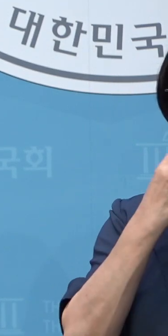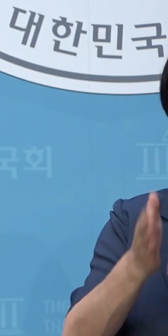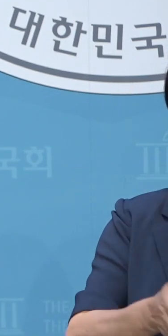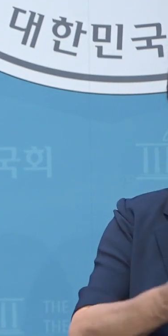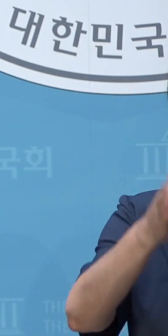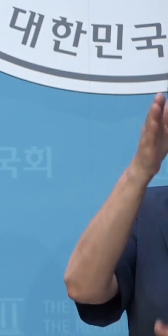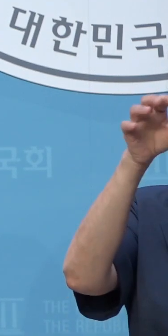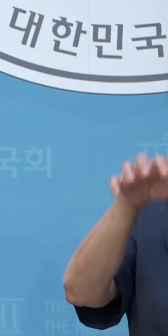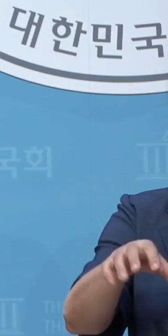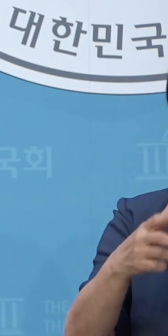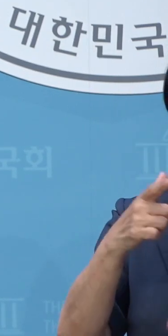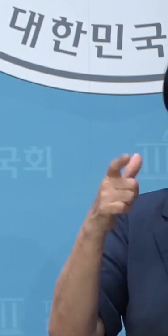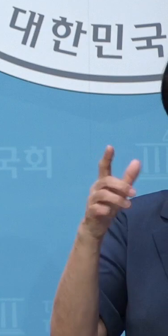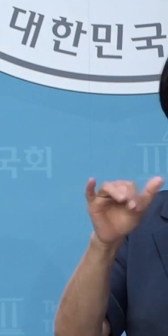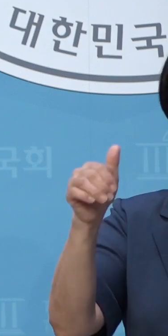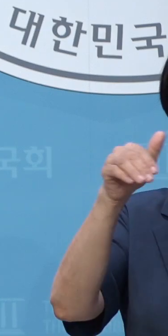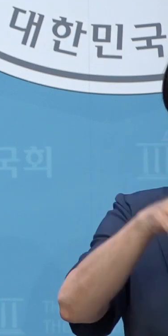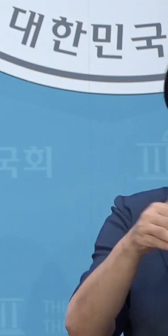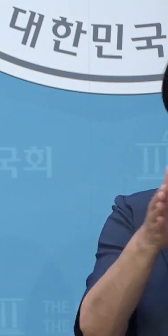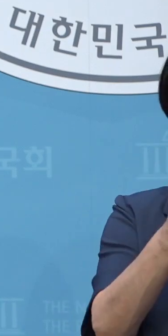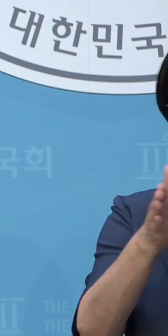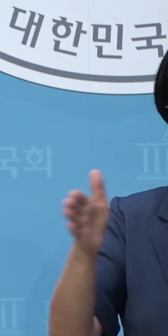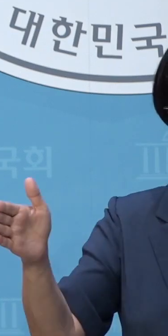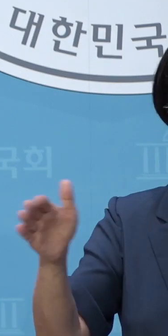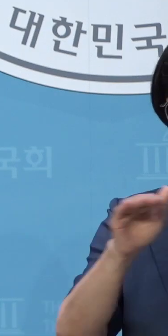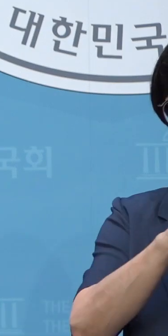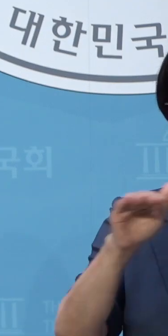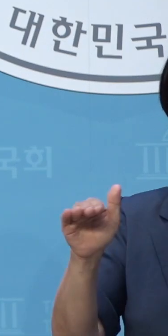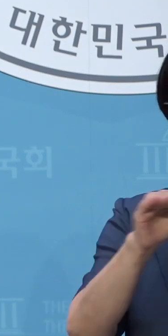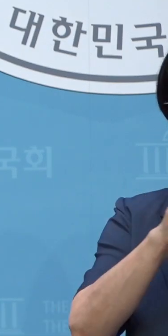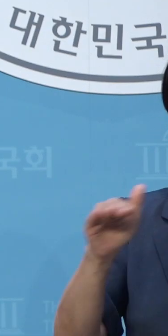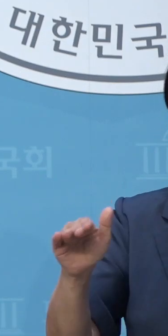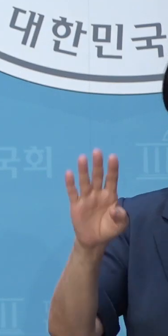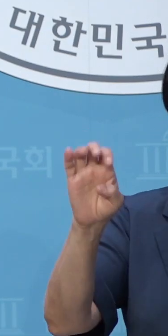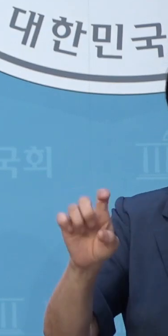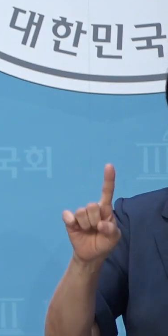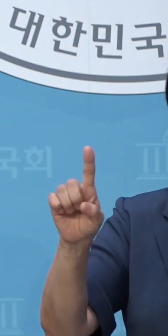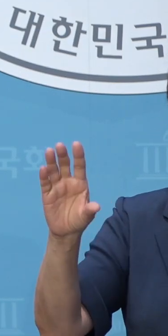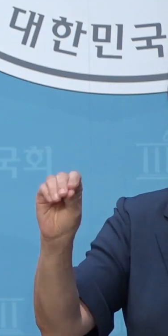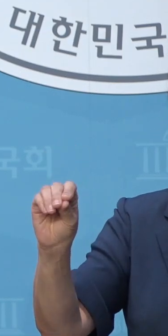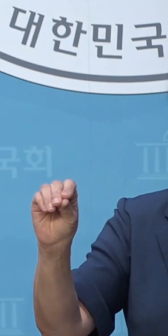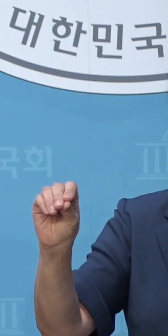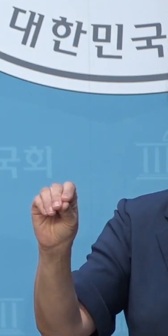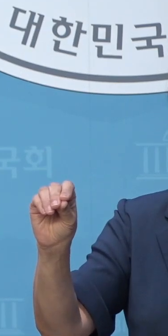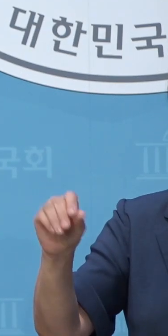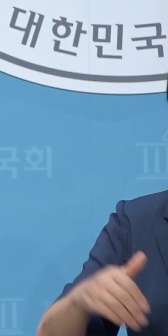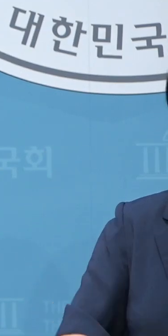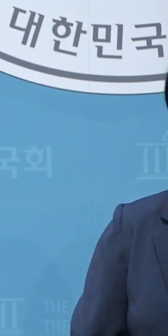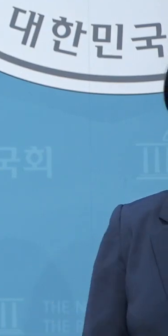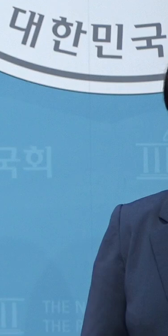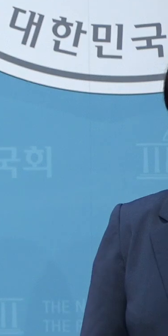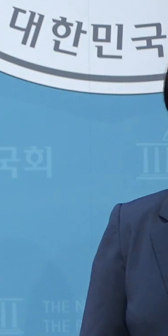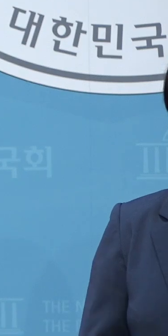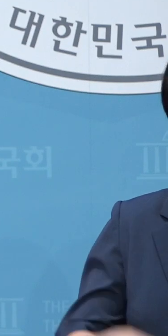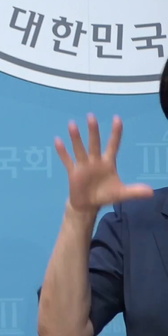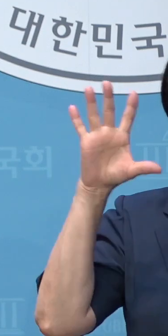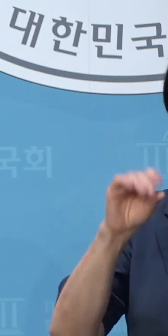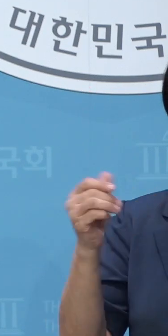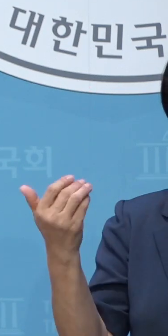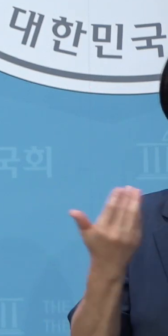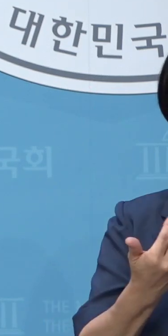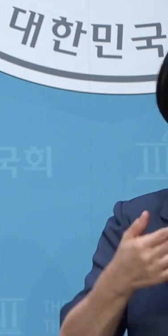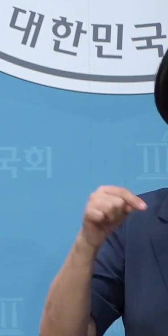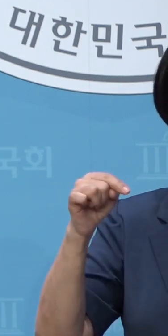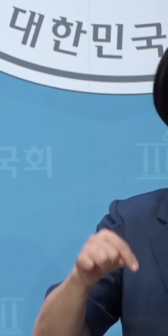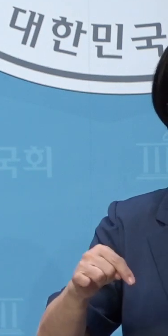서울시에서 주민투표를 시작하는 기준만 하더라도 41만 명입니다 찬반 논의를